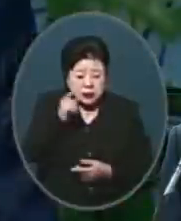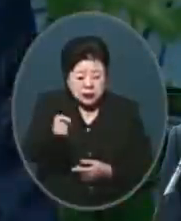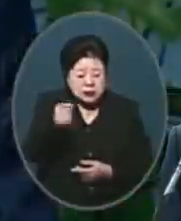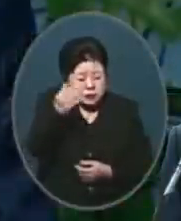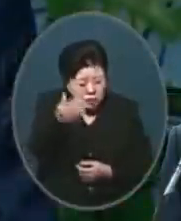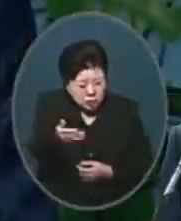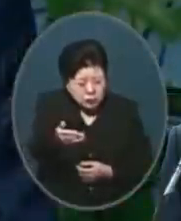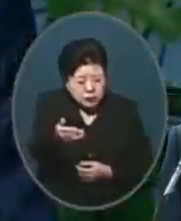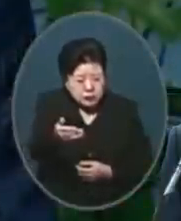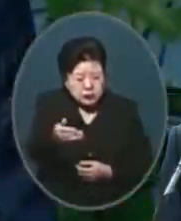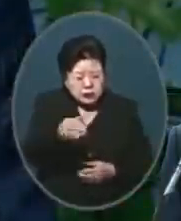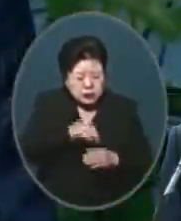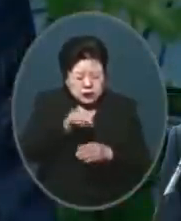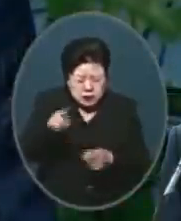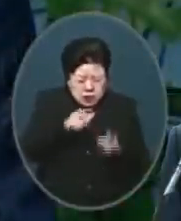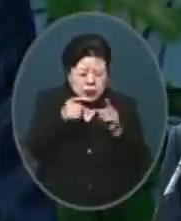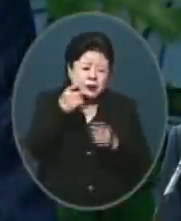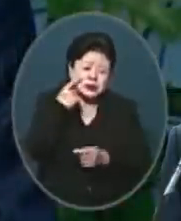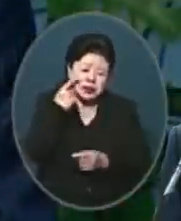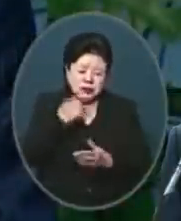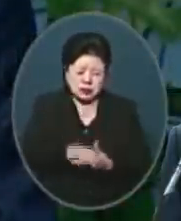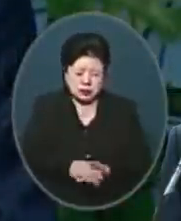이것을 여러분 실천해 보십시오.